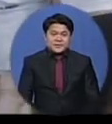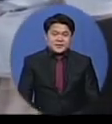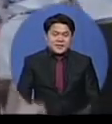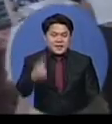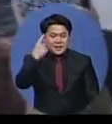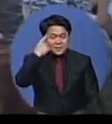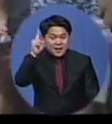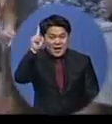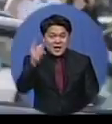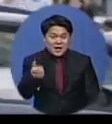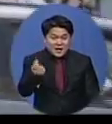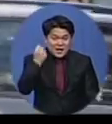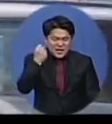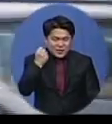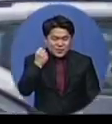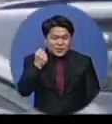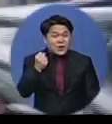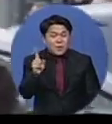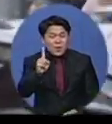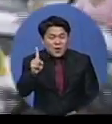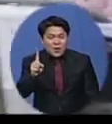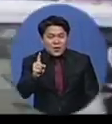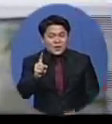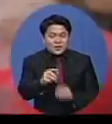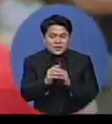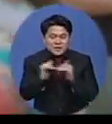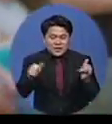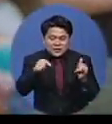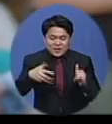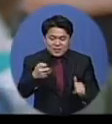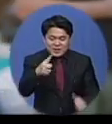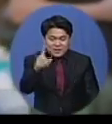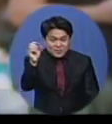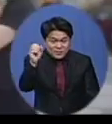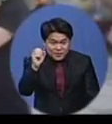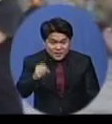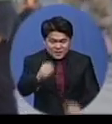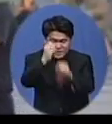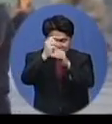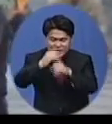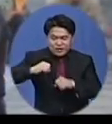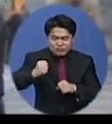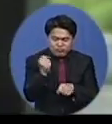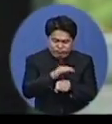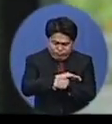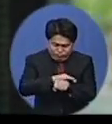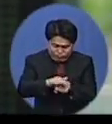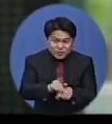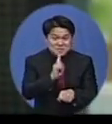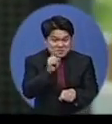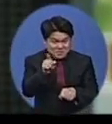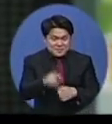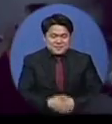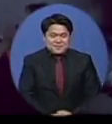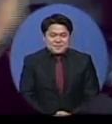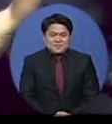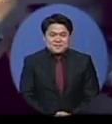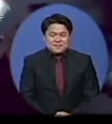반짝이는 아이디어로 81%의 사람들이 신호를 전보다 더 잘 지켰다고 합니다.